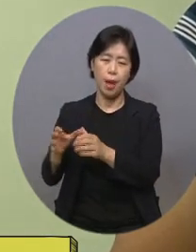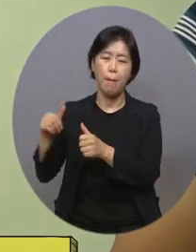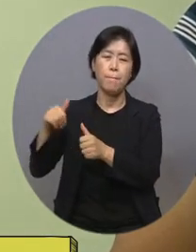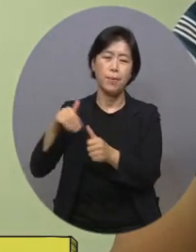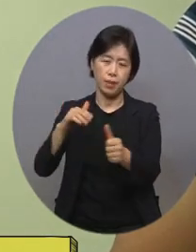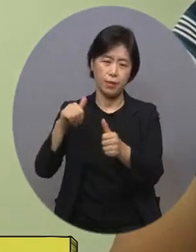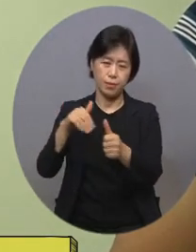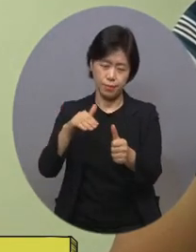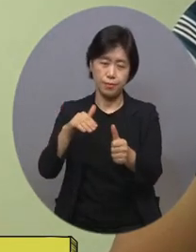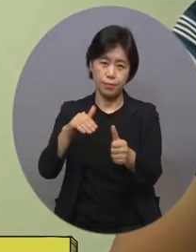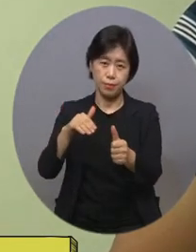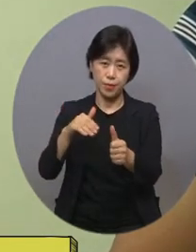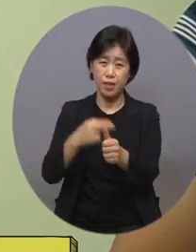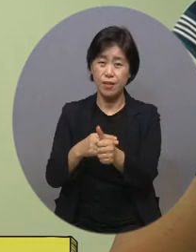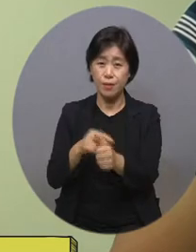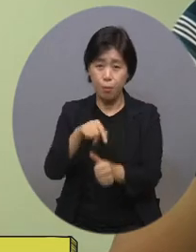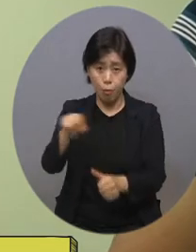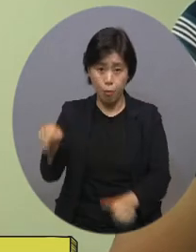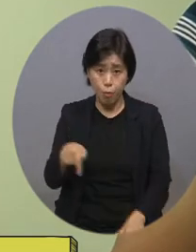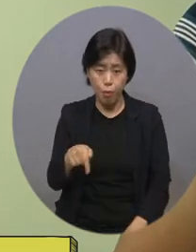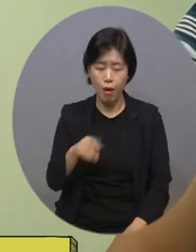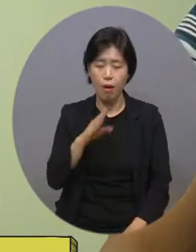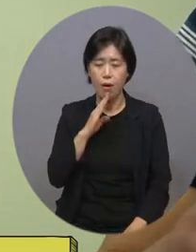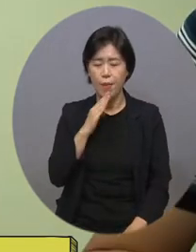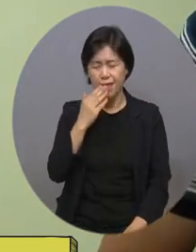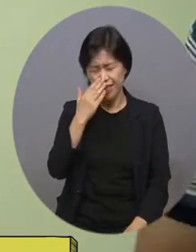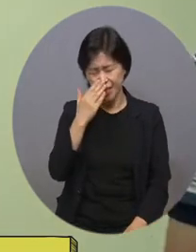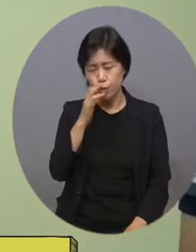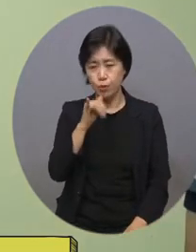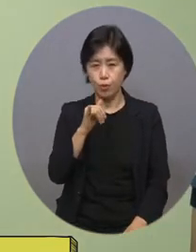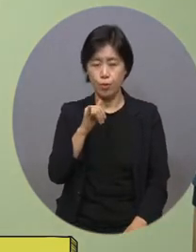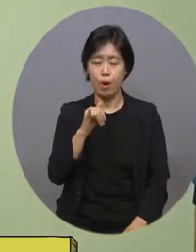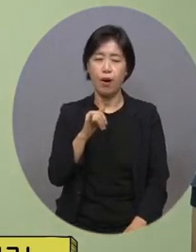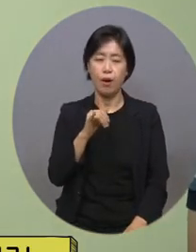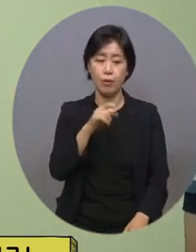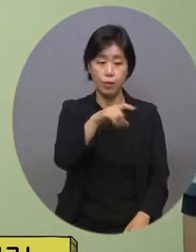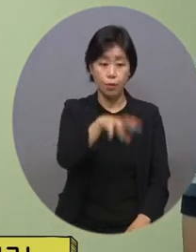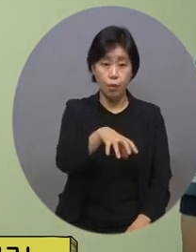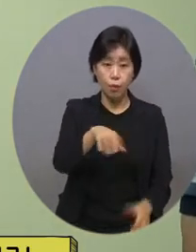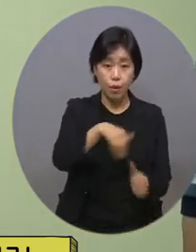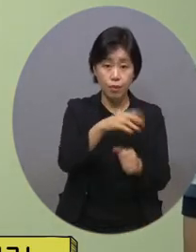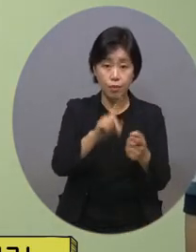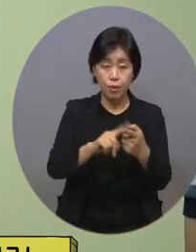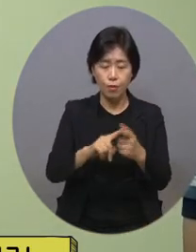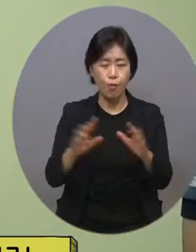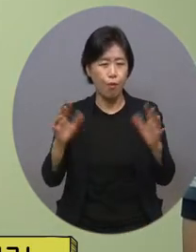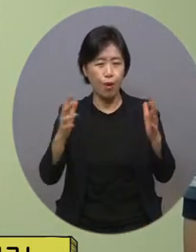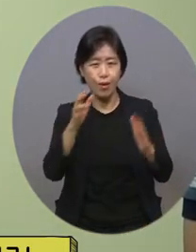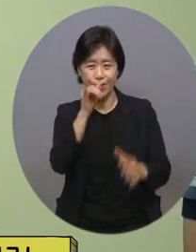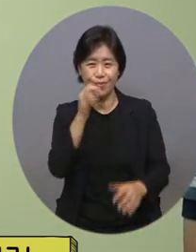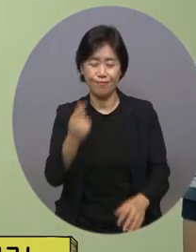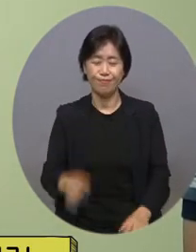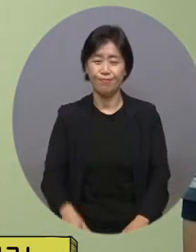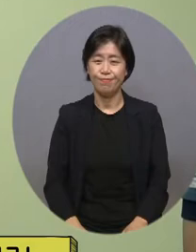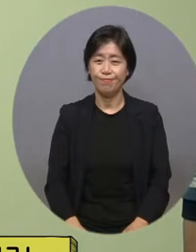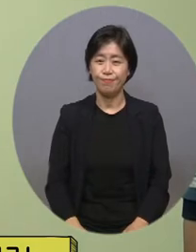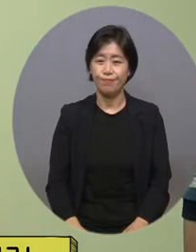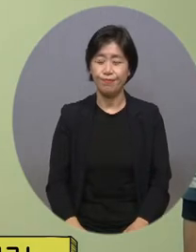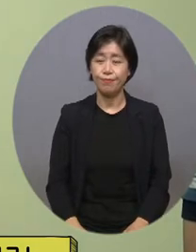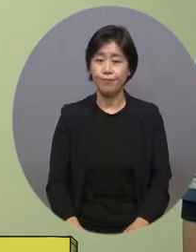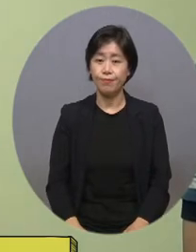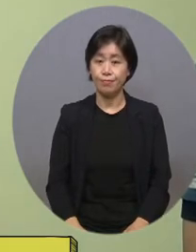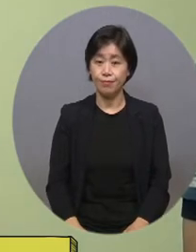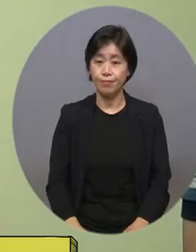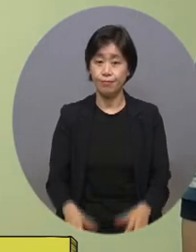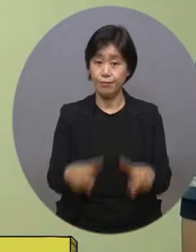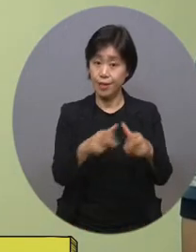그리고 그냥 정말 일하는 환경이 좋다고들 다들 말씀을 네. 해주시더라고요. 네. 그러면 지금 이렇게 듣기만 해도 벌써 네.